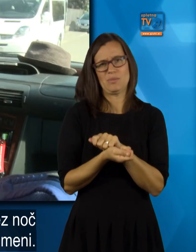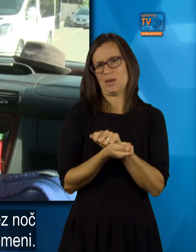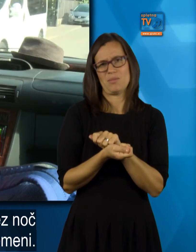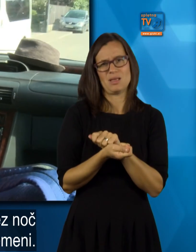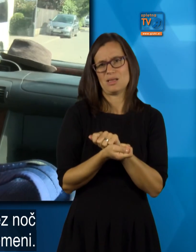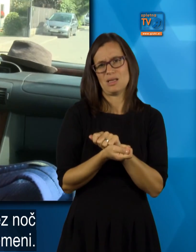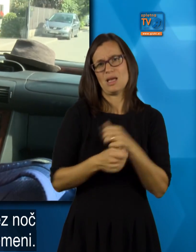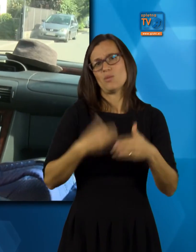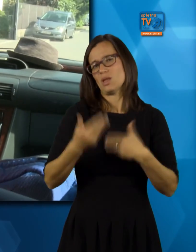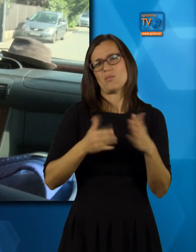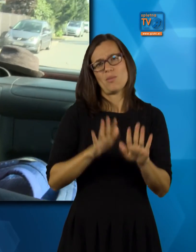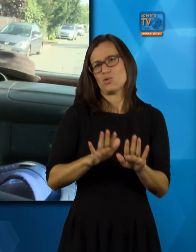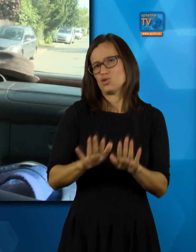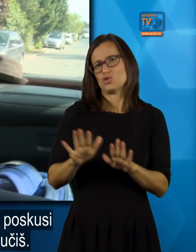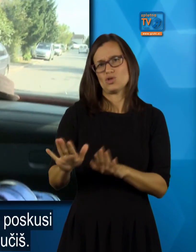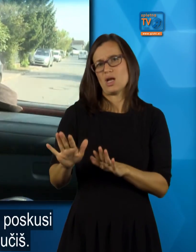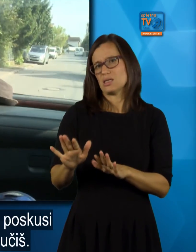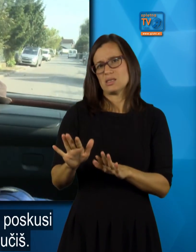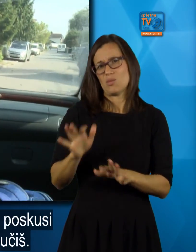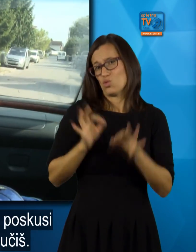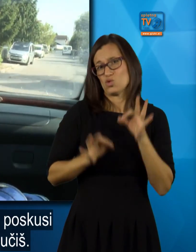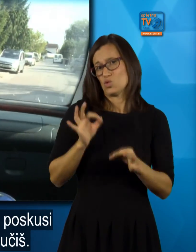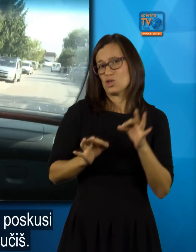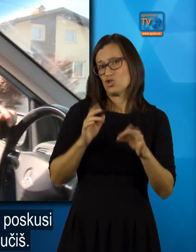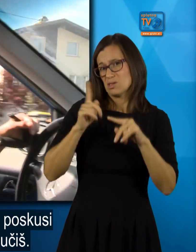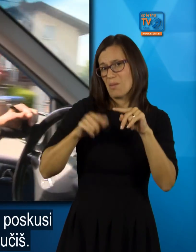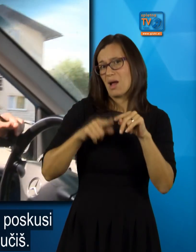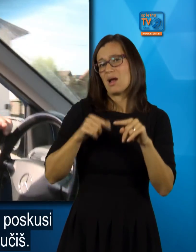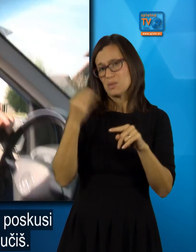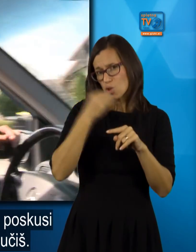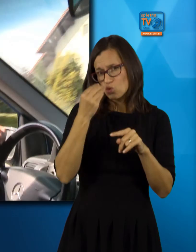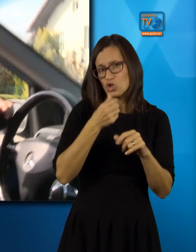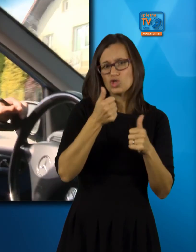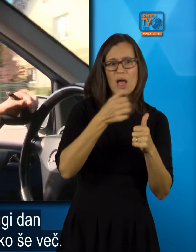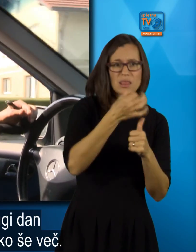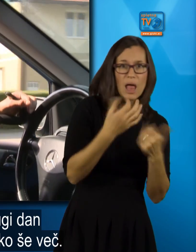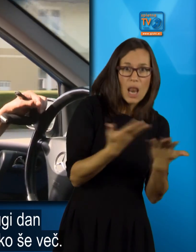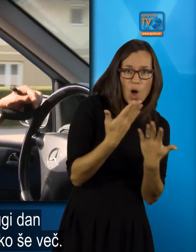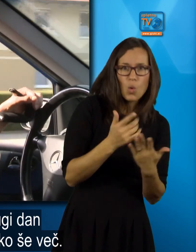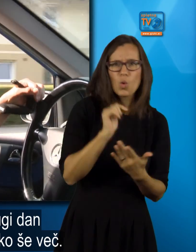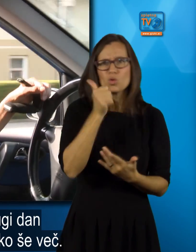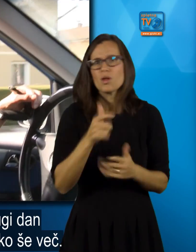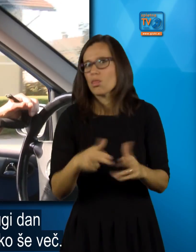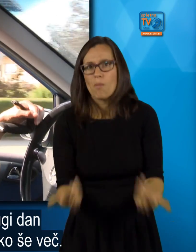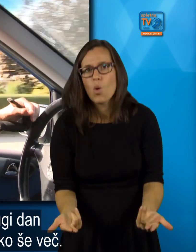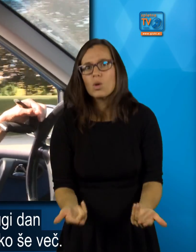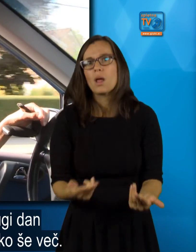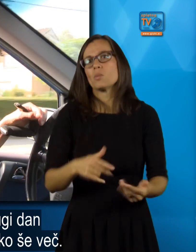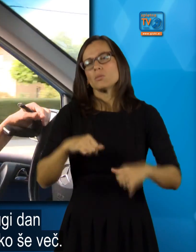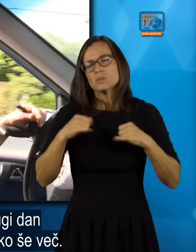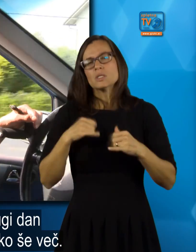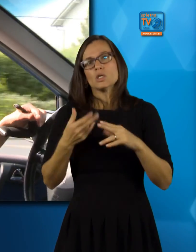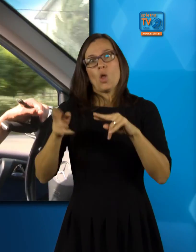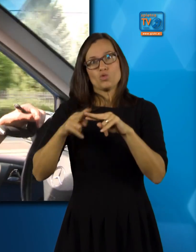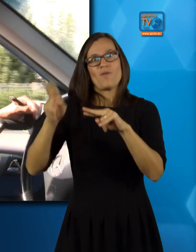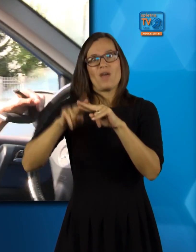pa spremeni. Potem pa počasi poskusim z napakam se učiš. En dan lahko to, drug dan ne moraš, potem lahko